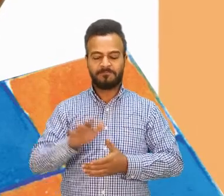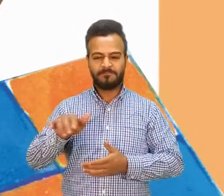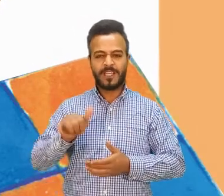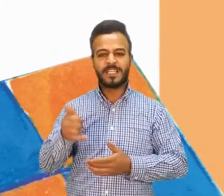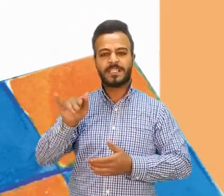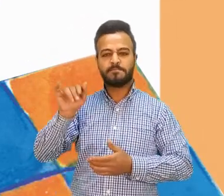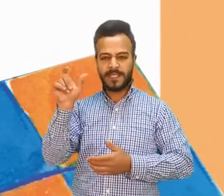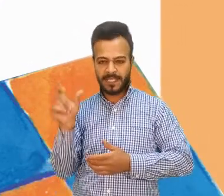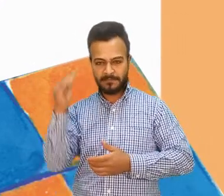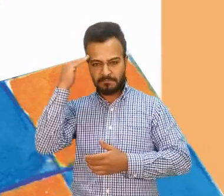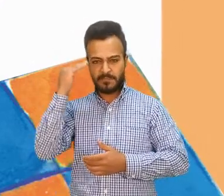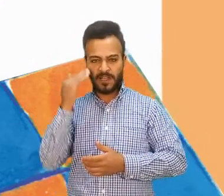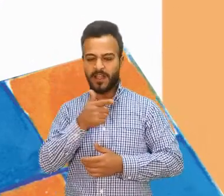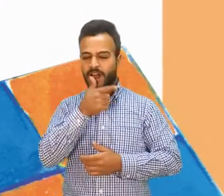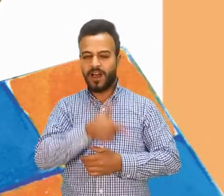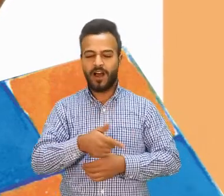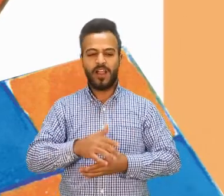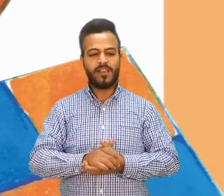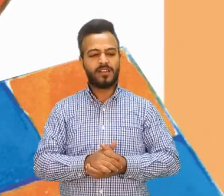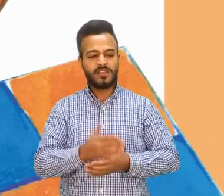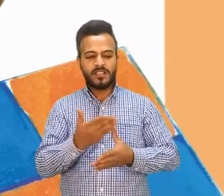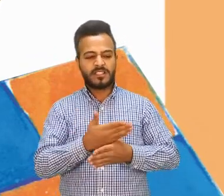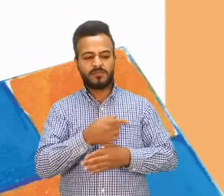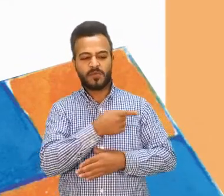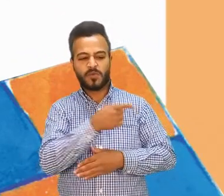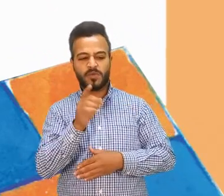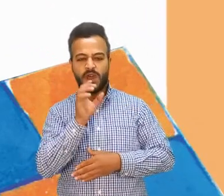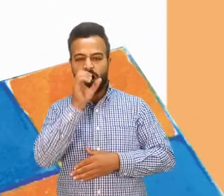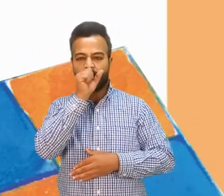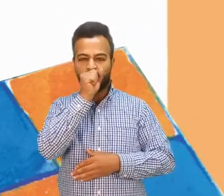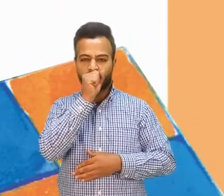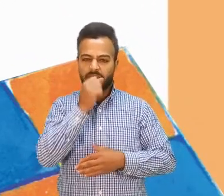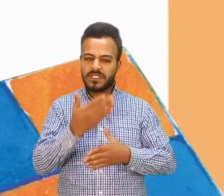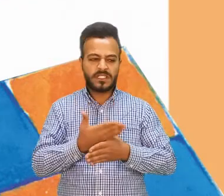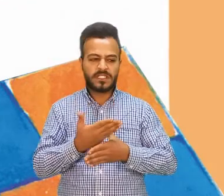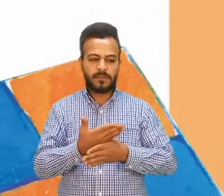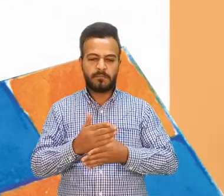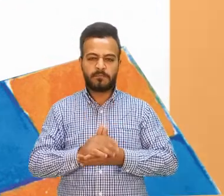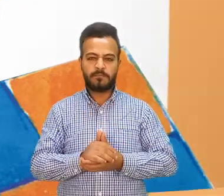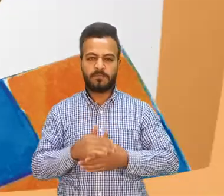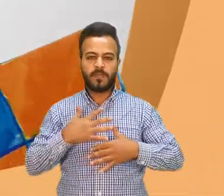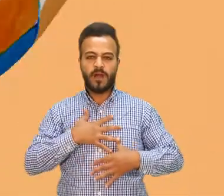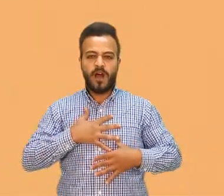قالت ياسمين: لماذا أنتم صامتون؟